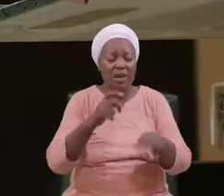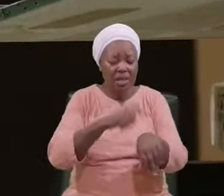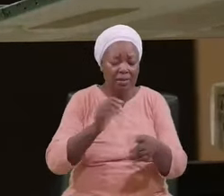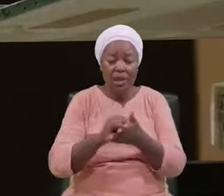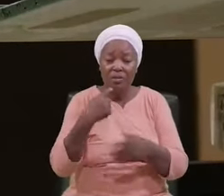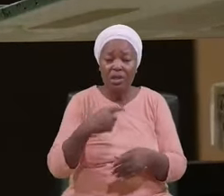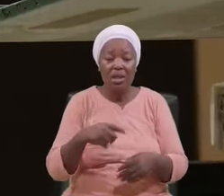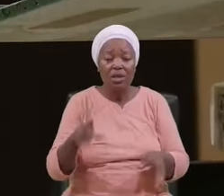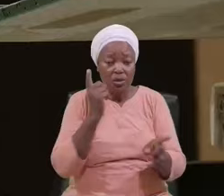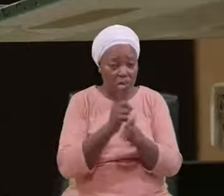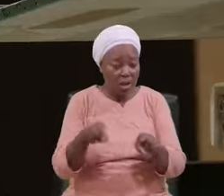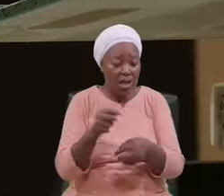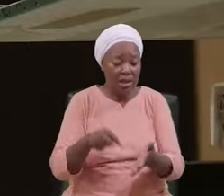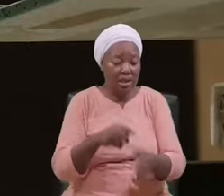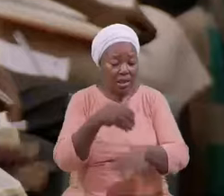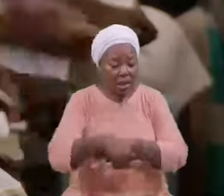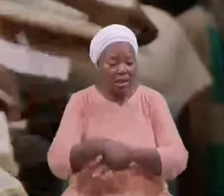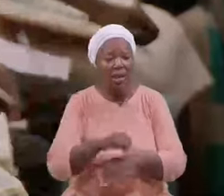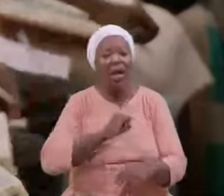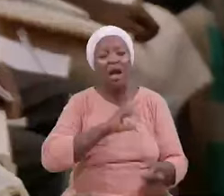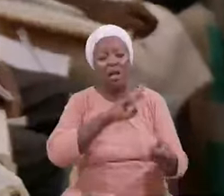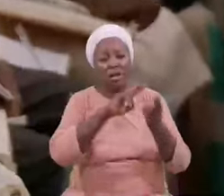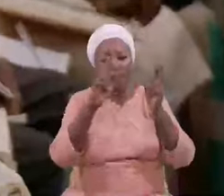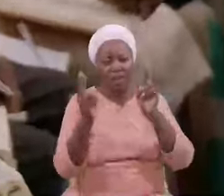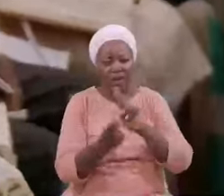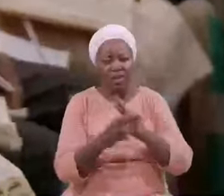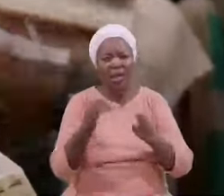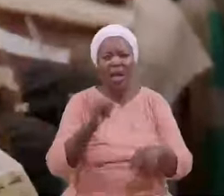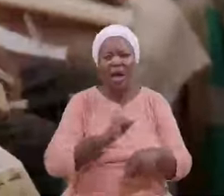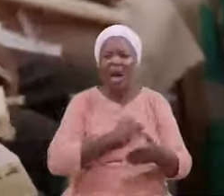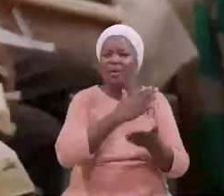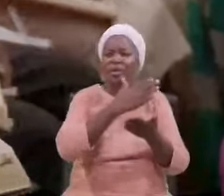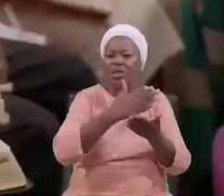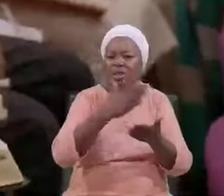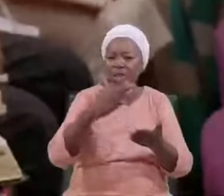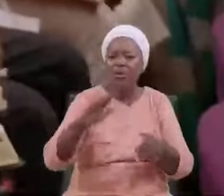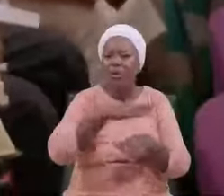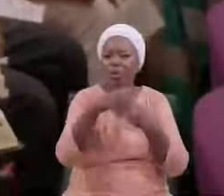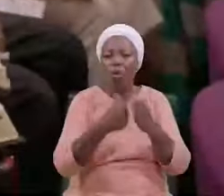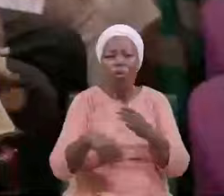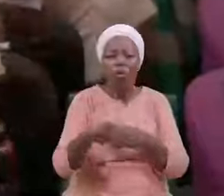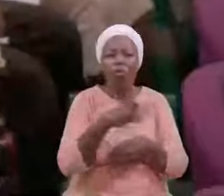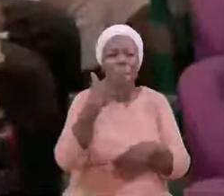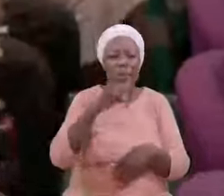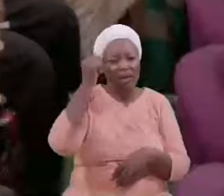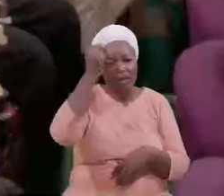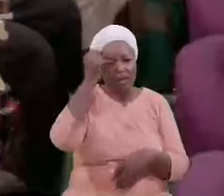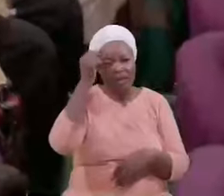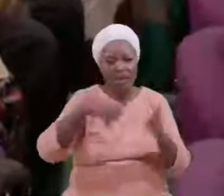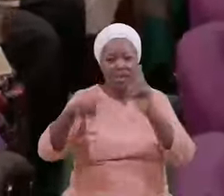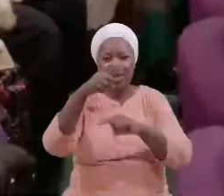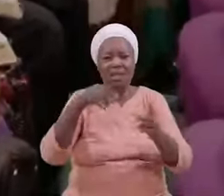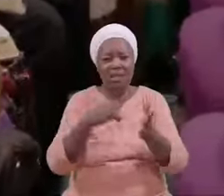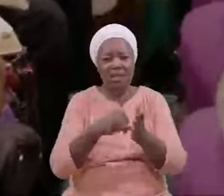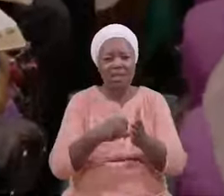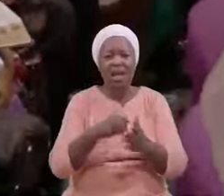que je m'en repens, je rejette ces mauvaises pensées, je serai bien